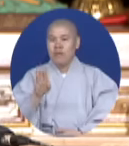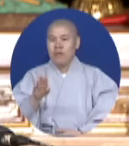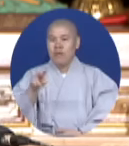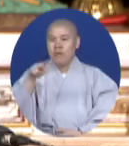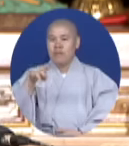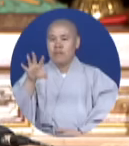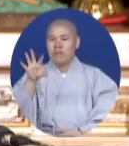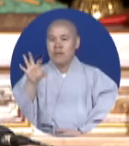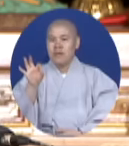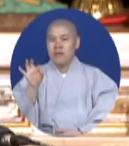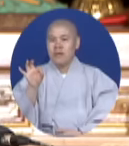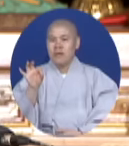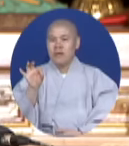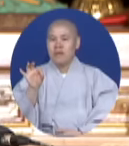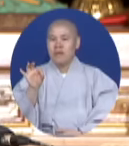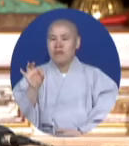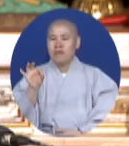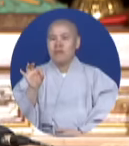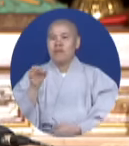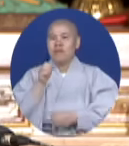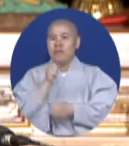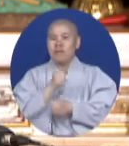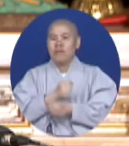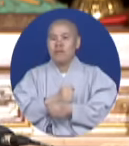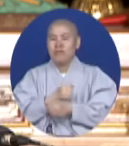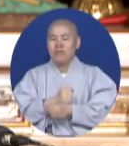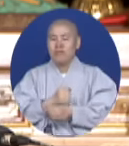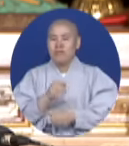인연고 법생이요.